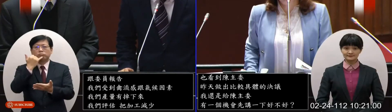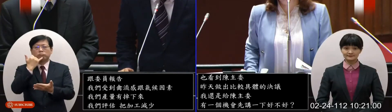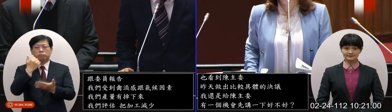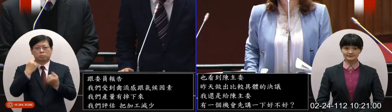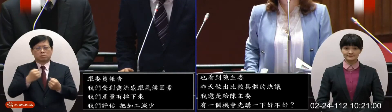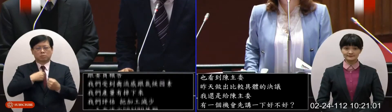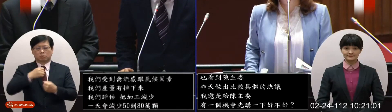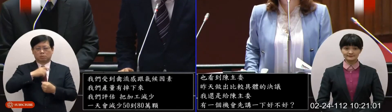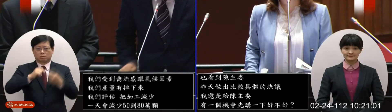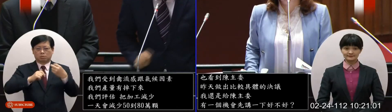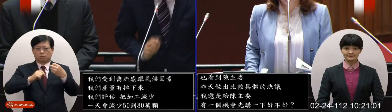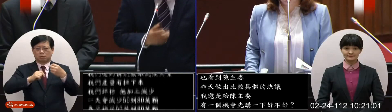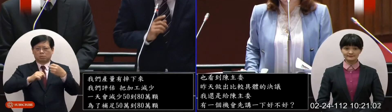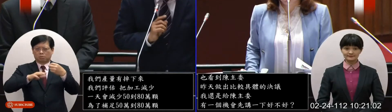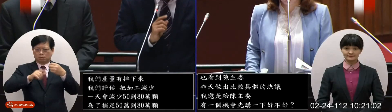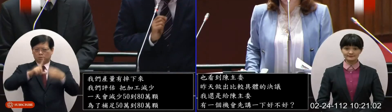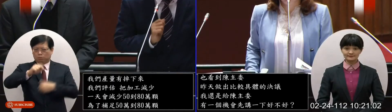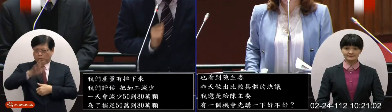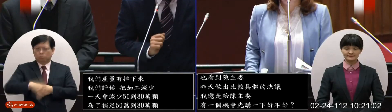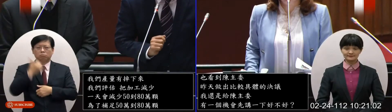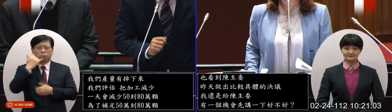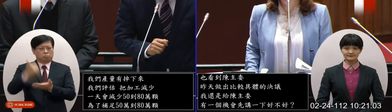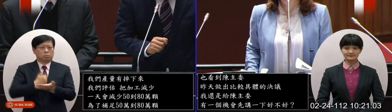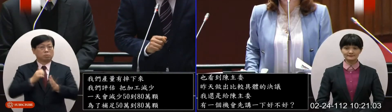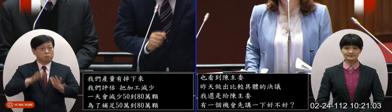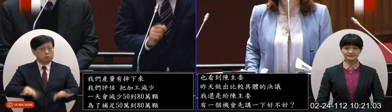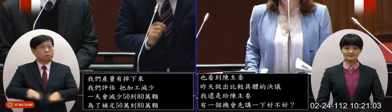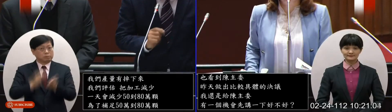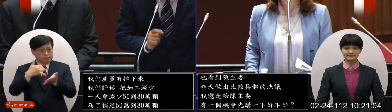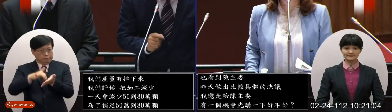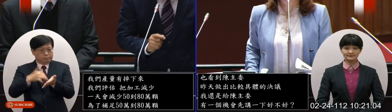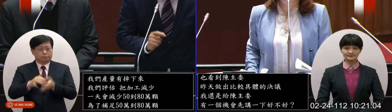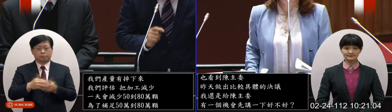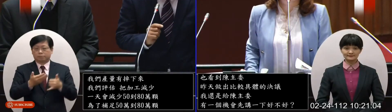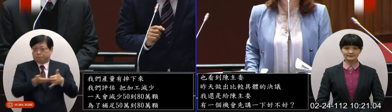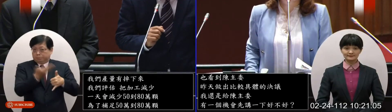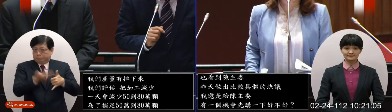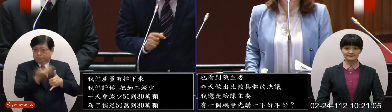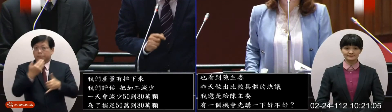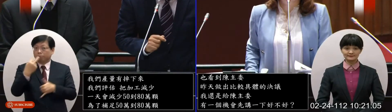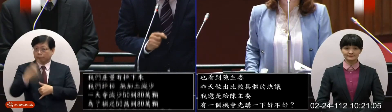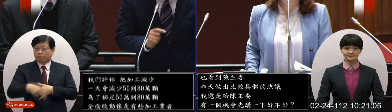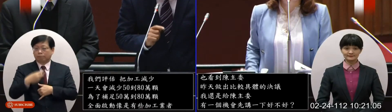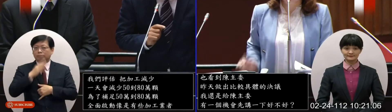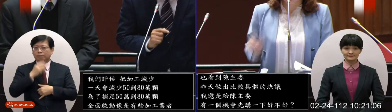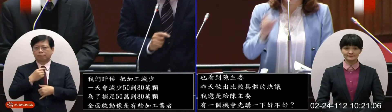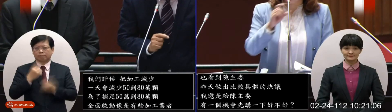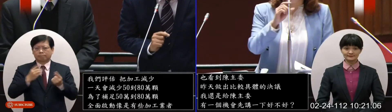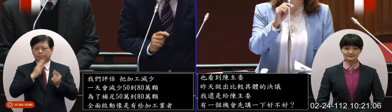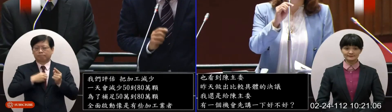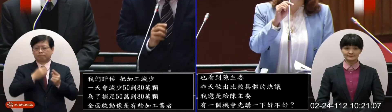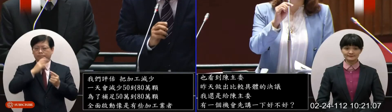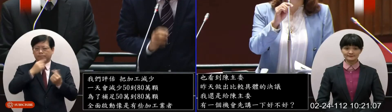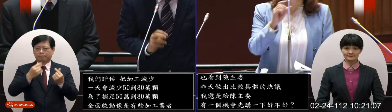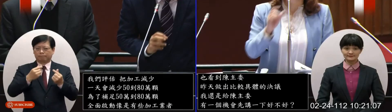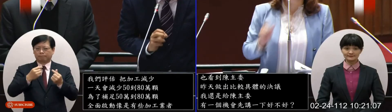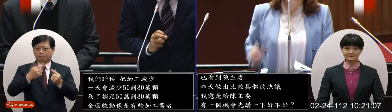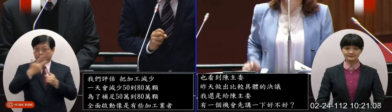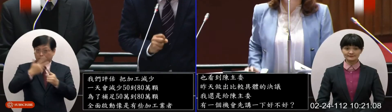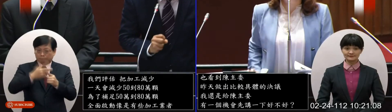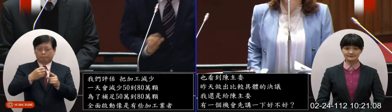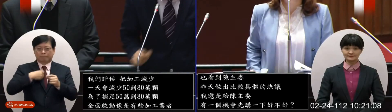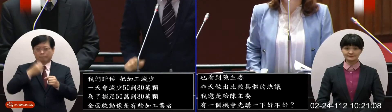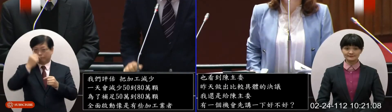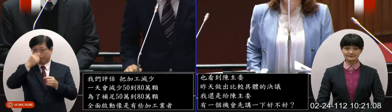很快的在月底就进来，所以我们从今天开始，北部而且特定的超市通路